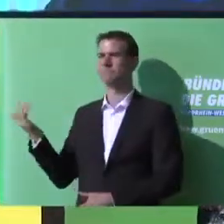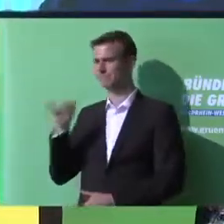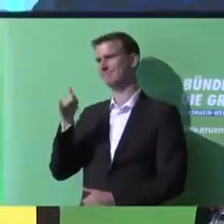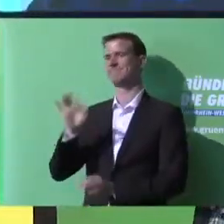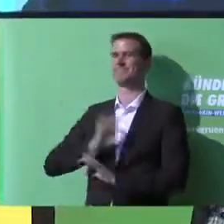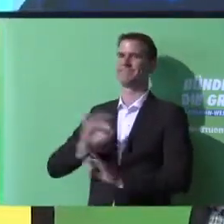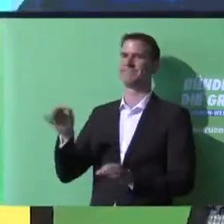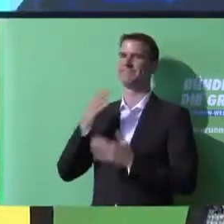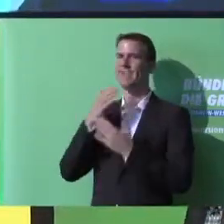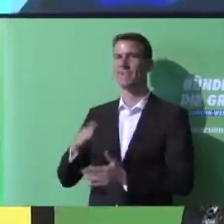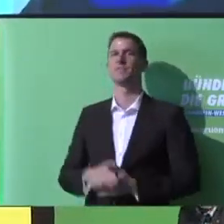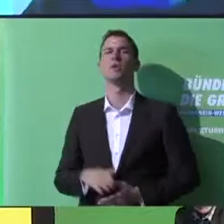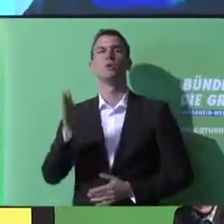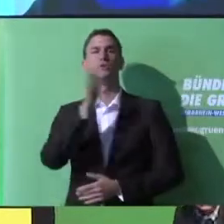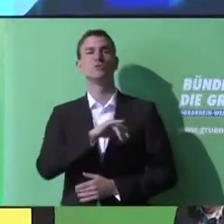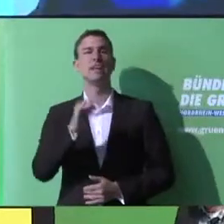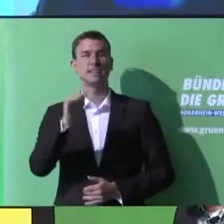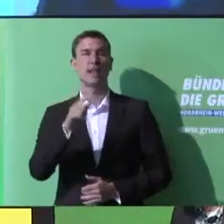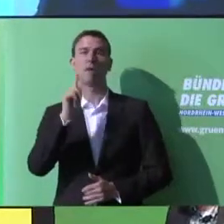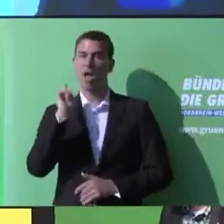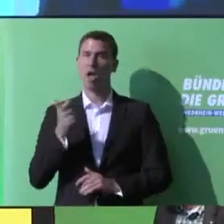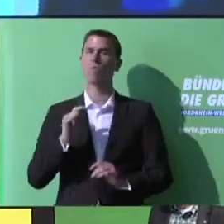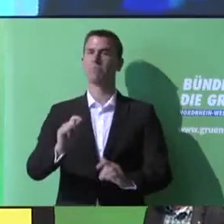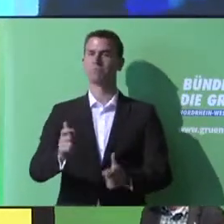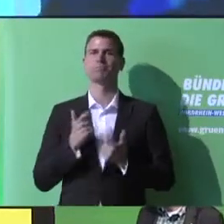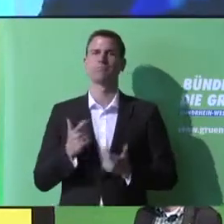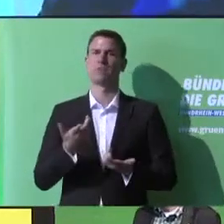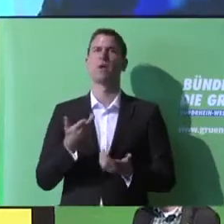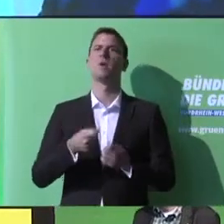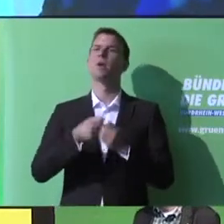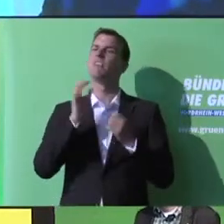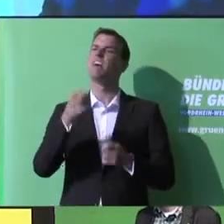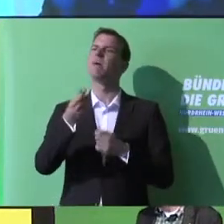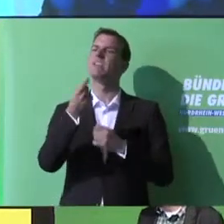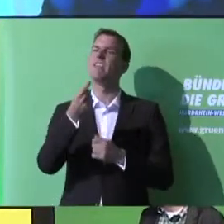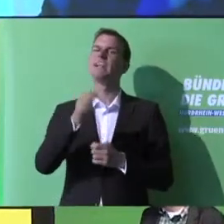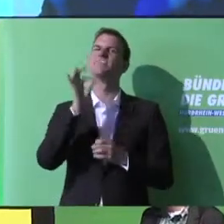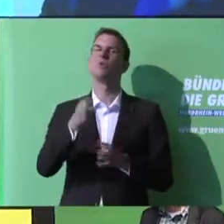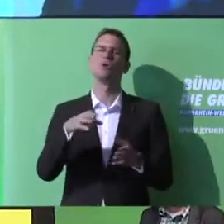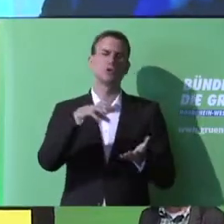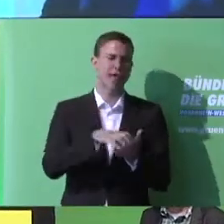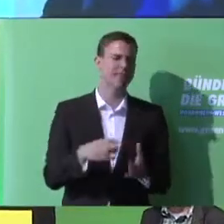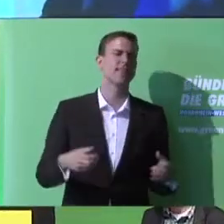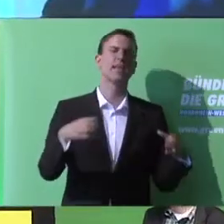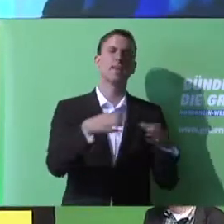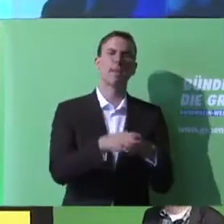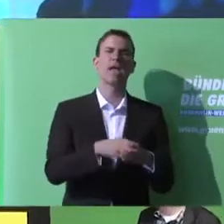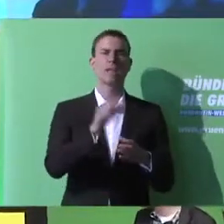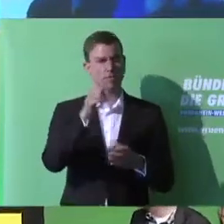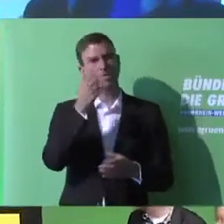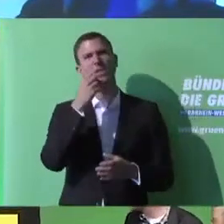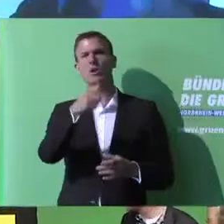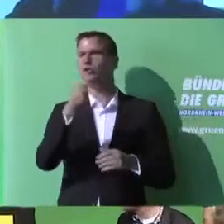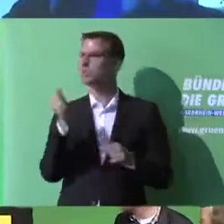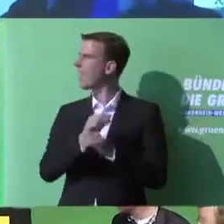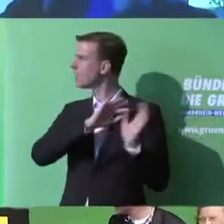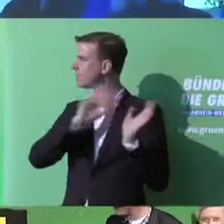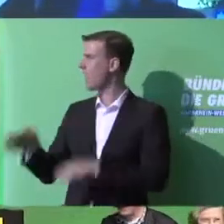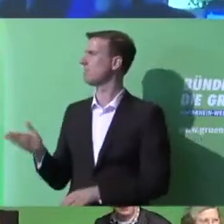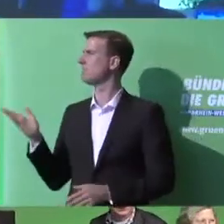damit. Und schwarz-gelb blockiert gute Finanzen für unsere Städte und Gemeinden. Monika, dein Stein, weg